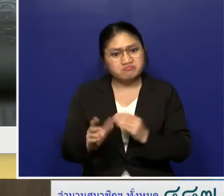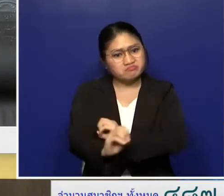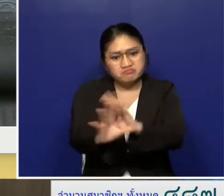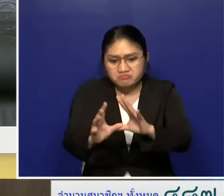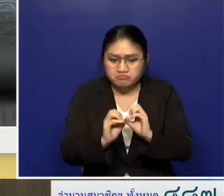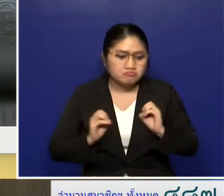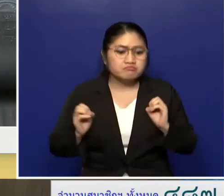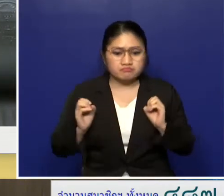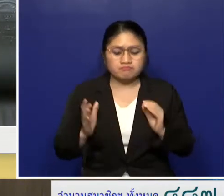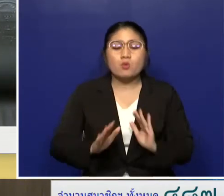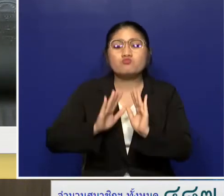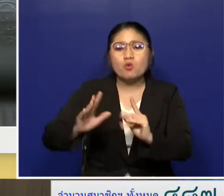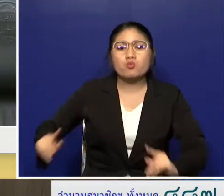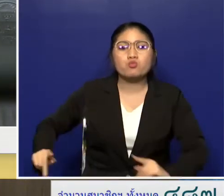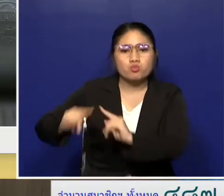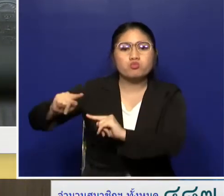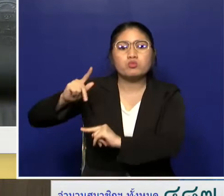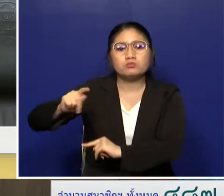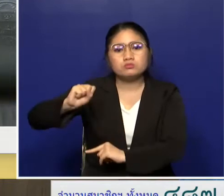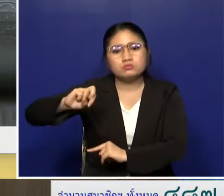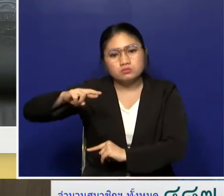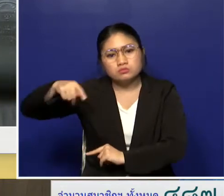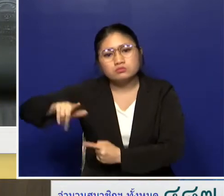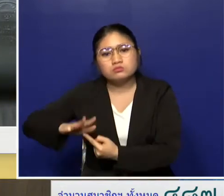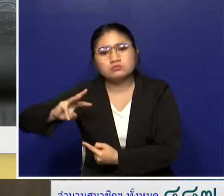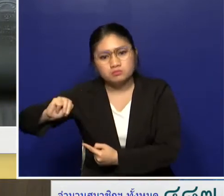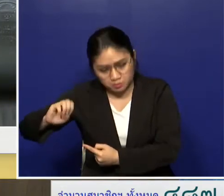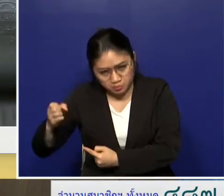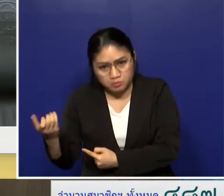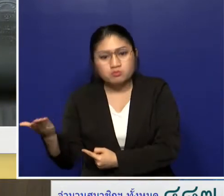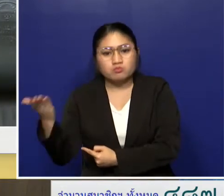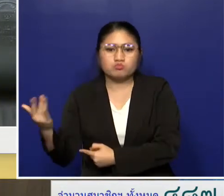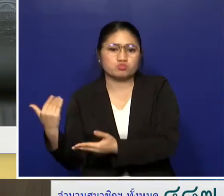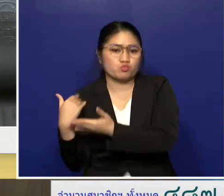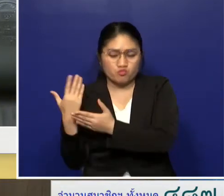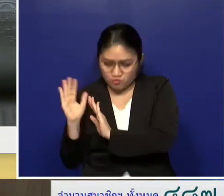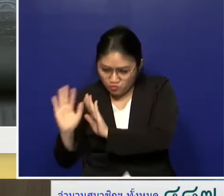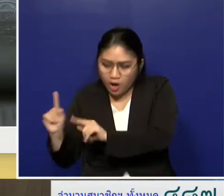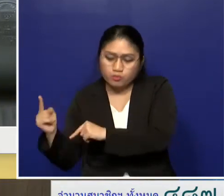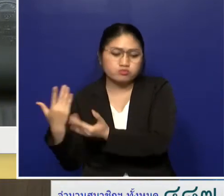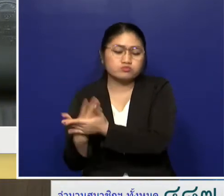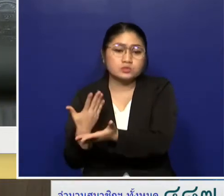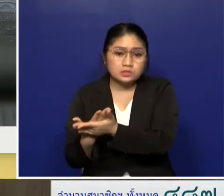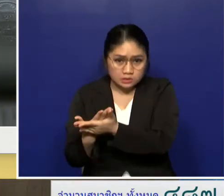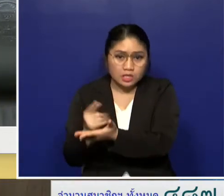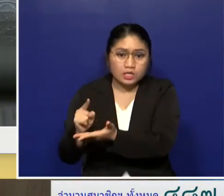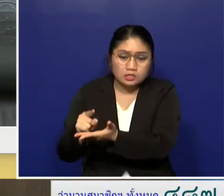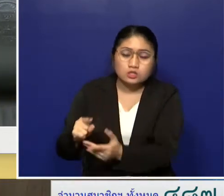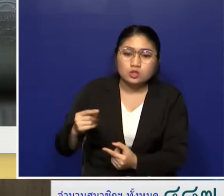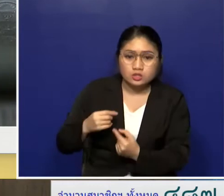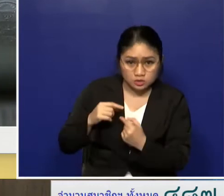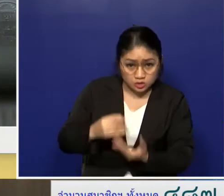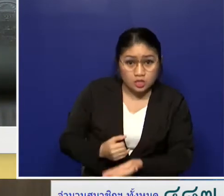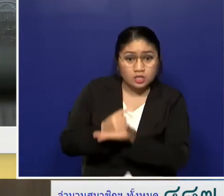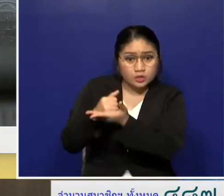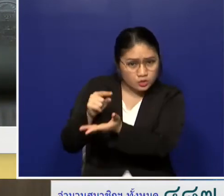ผมขอฝากให้กรมศรรษษามิดรัเป็เจ้าภาพเสนอเรองการใจเงิช่ๆของชาวรายยาสูบต่อท่านในยกรมณตีพิราให